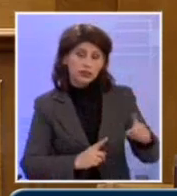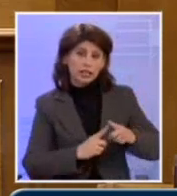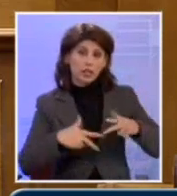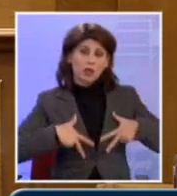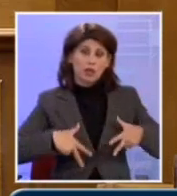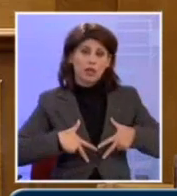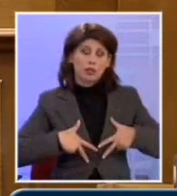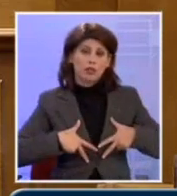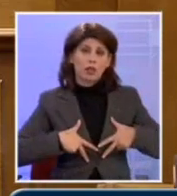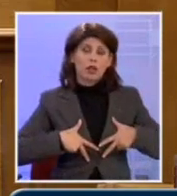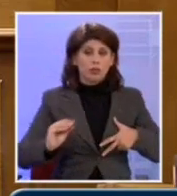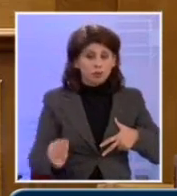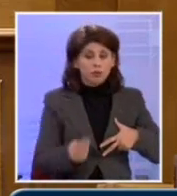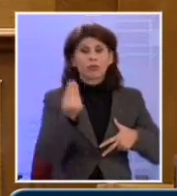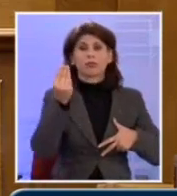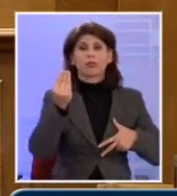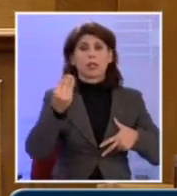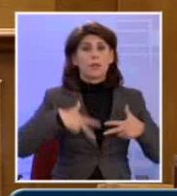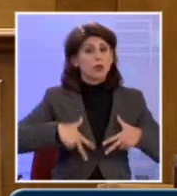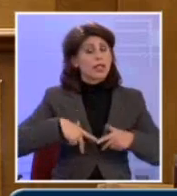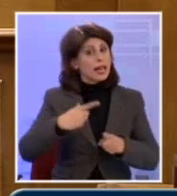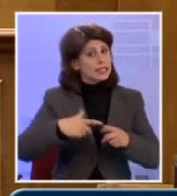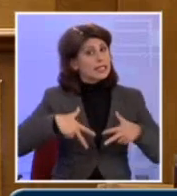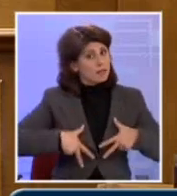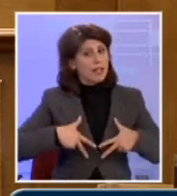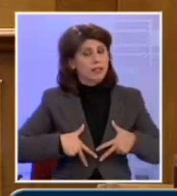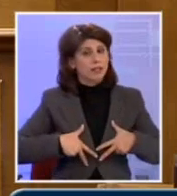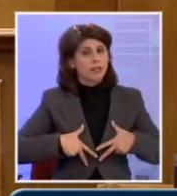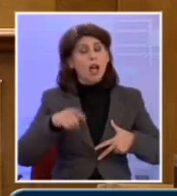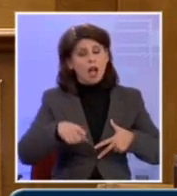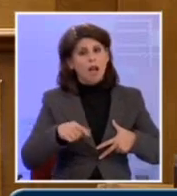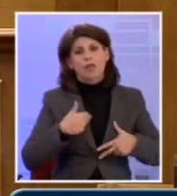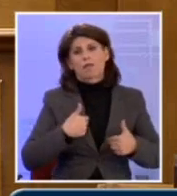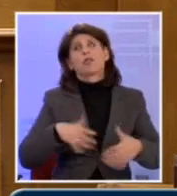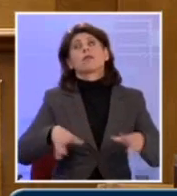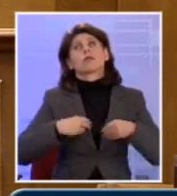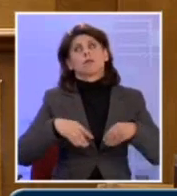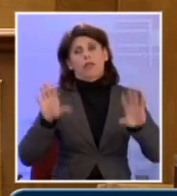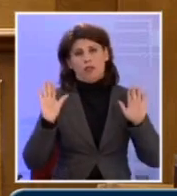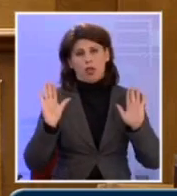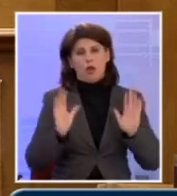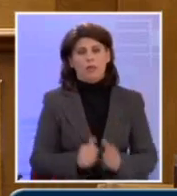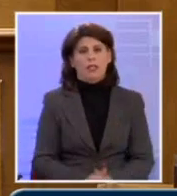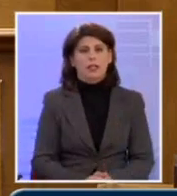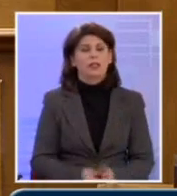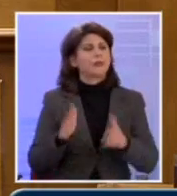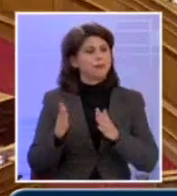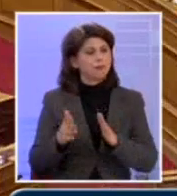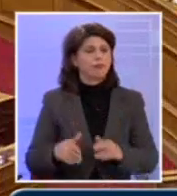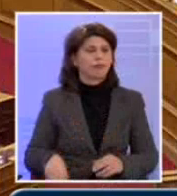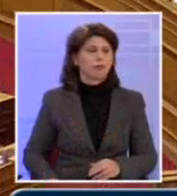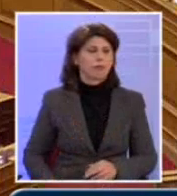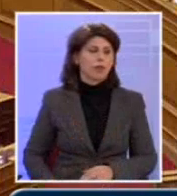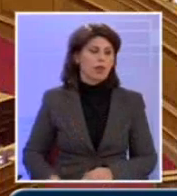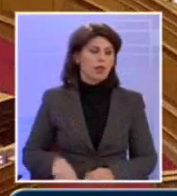τεχνοκράτες εκλεγμένοι υπουργοί της ελληνικής κυβέρνησης. Τέτοια φαινόμενα εμείς δεν θα τα ανεχθούμε. Και δεν πρόκειται να